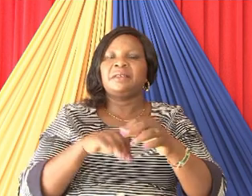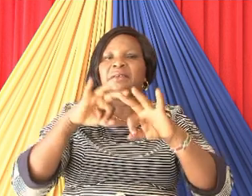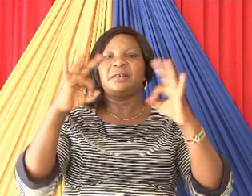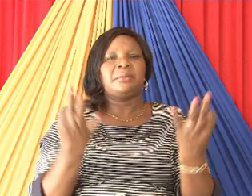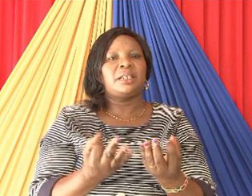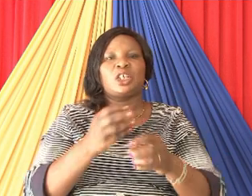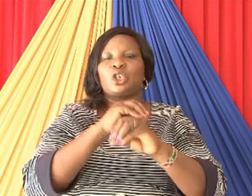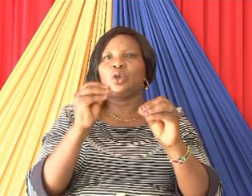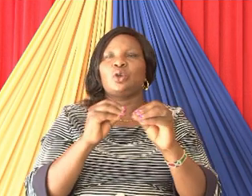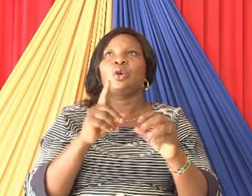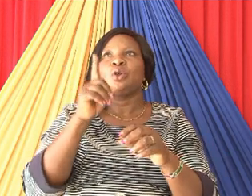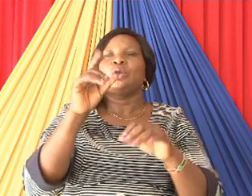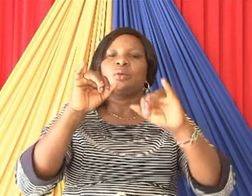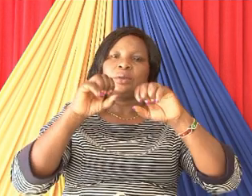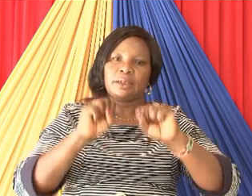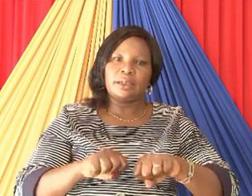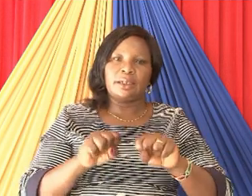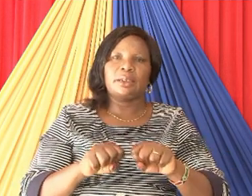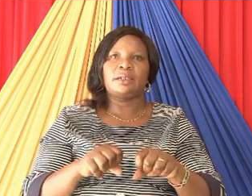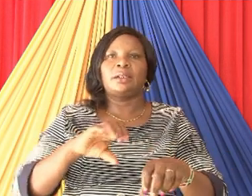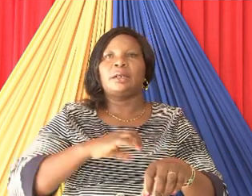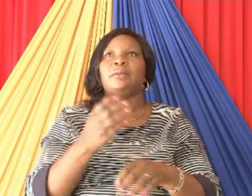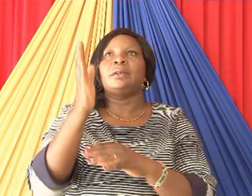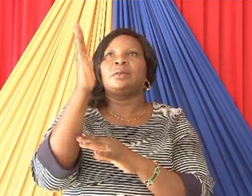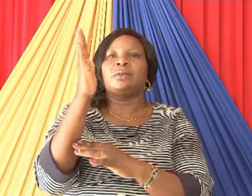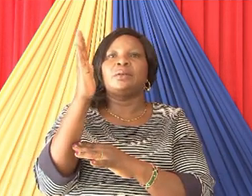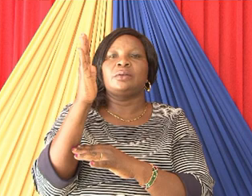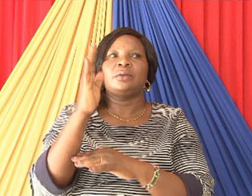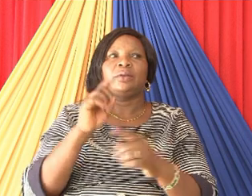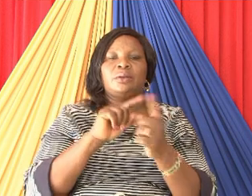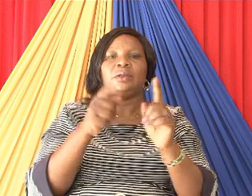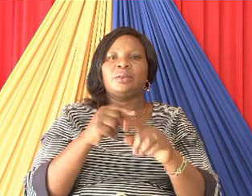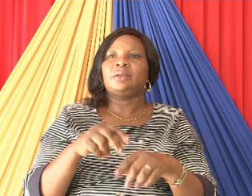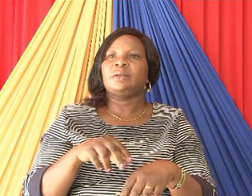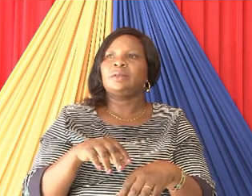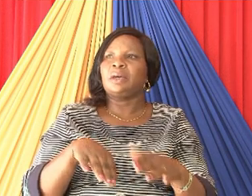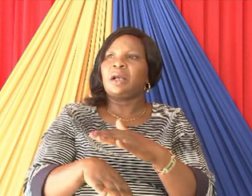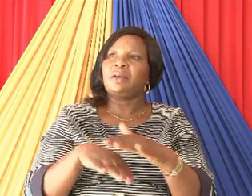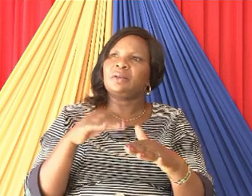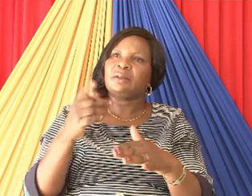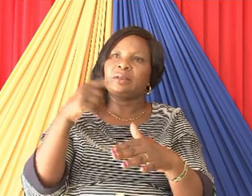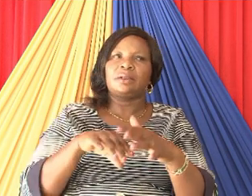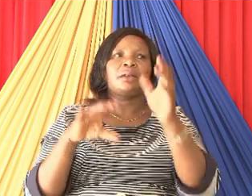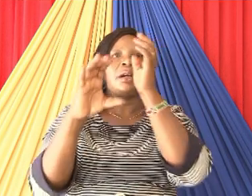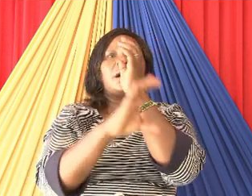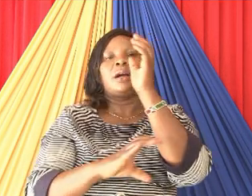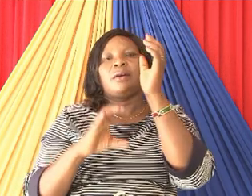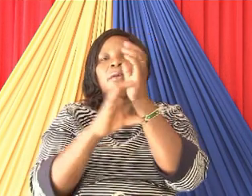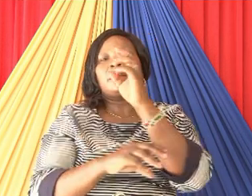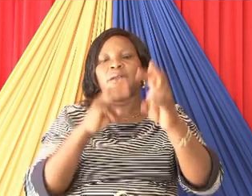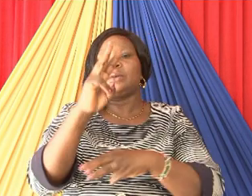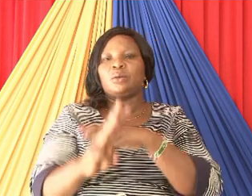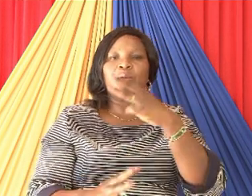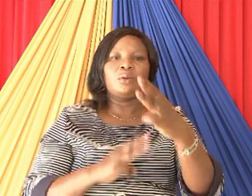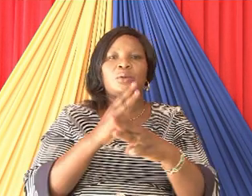Mungu wetu wewe tu ndio unaweza kutupatia mambo haya. Tukiangalia nje yetu baba yetu, tunakuta katika nchi yetu na katika dunia yote kwa